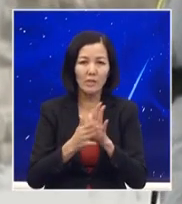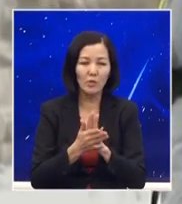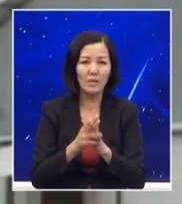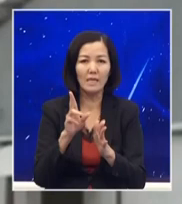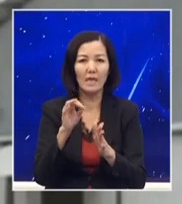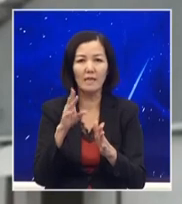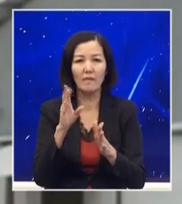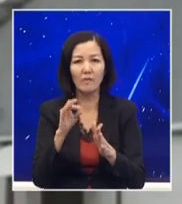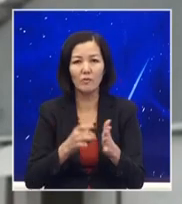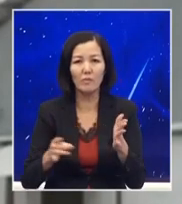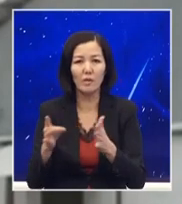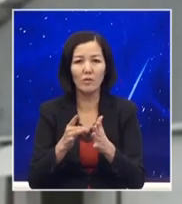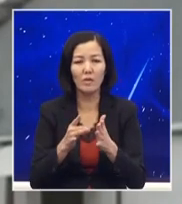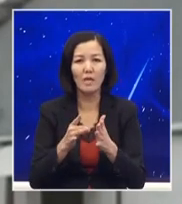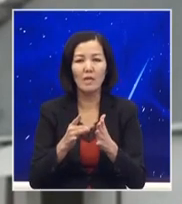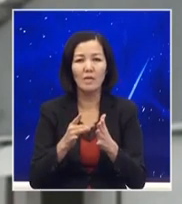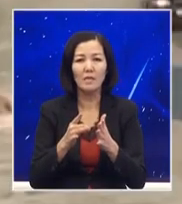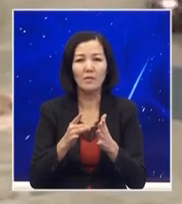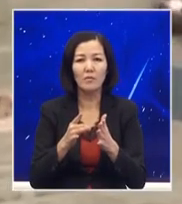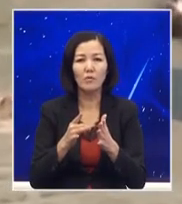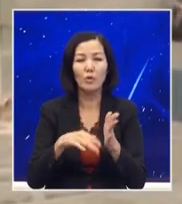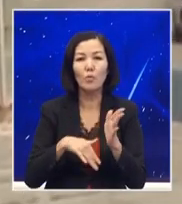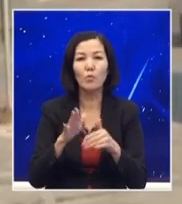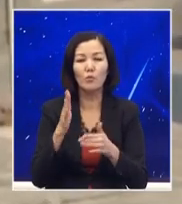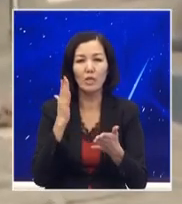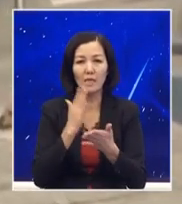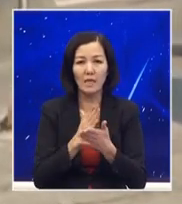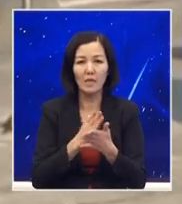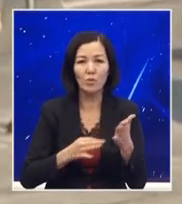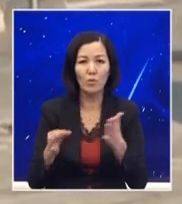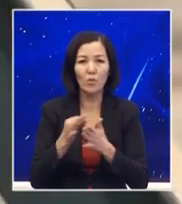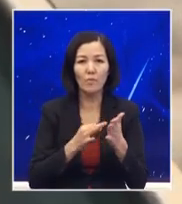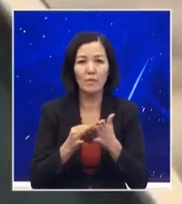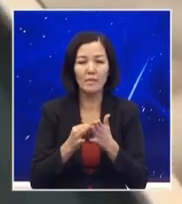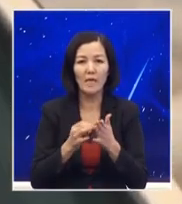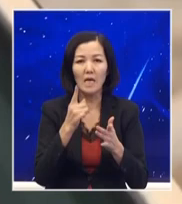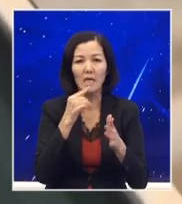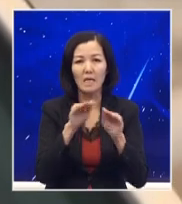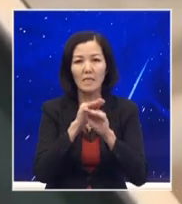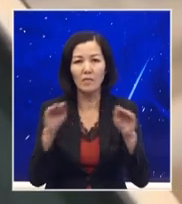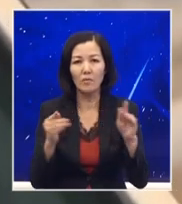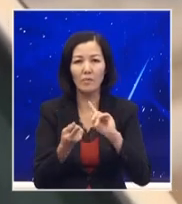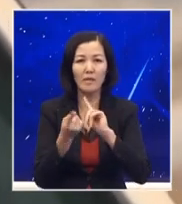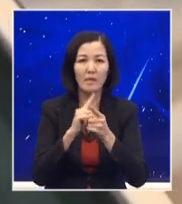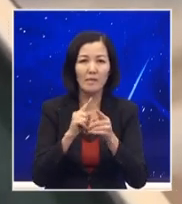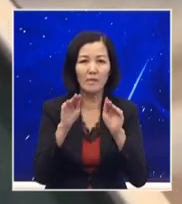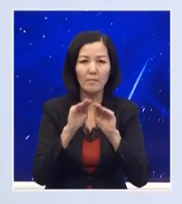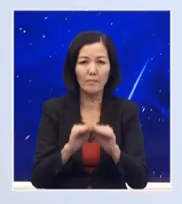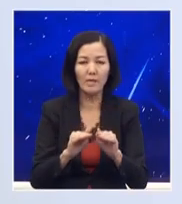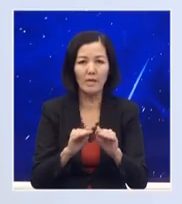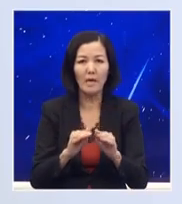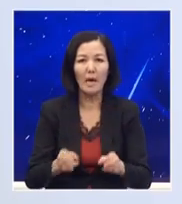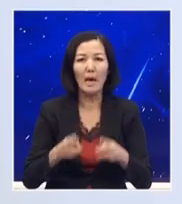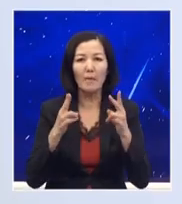время ситуация с коронавирусом в регионе несколько улучшилась, и область из так называемой красной зоны переведена в